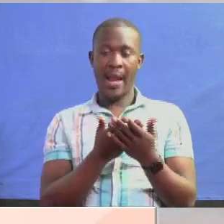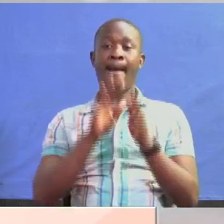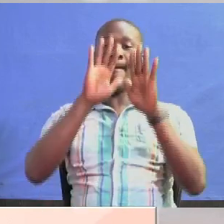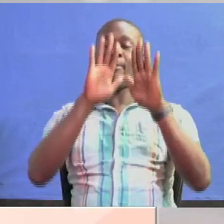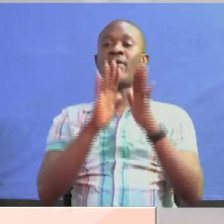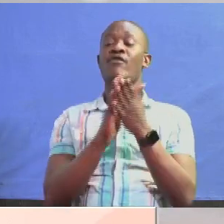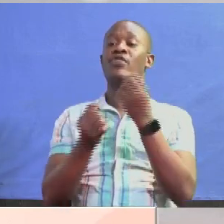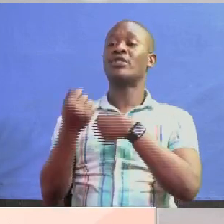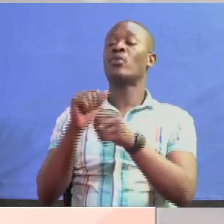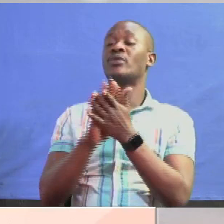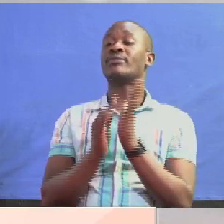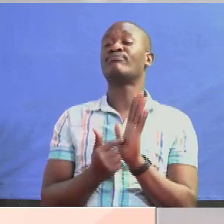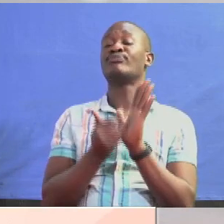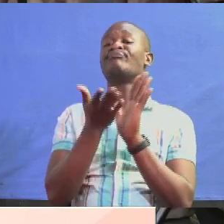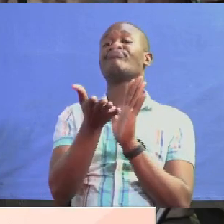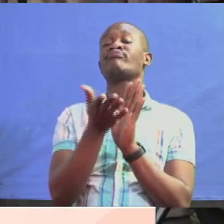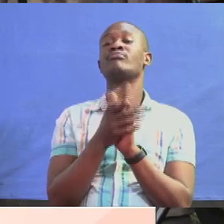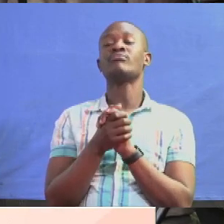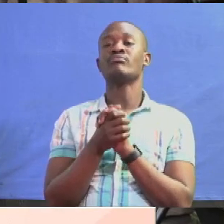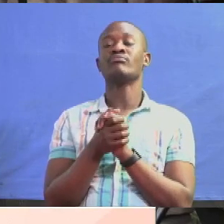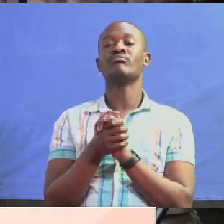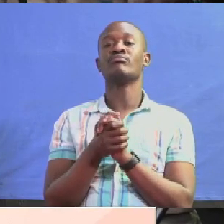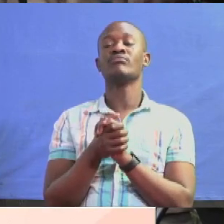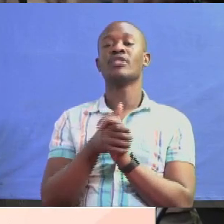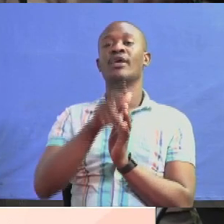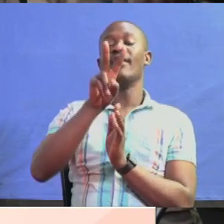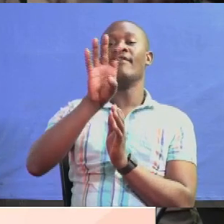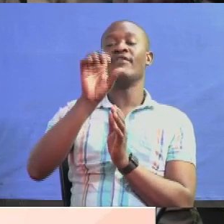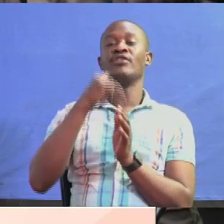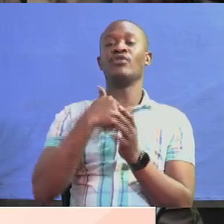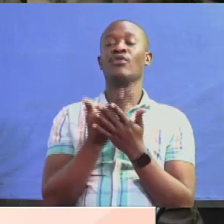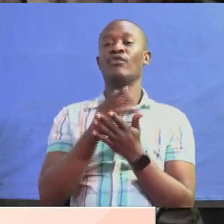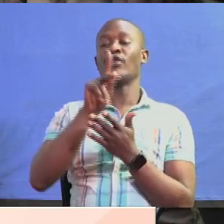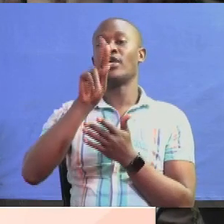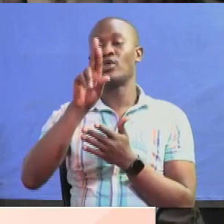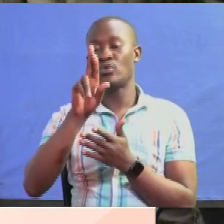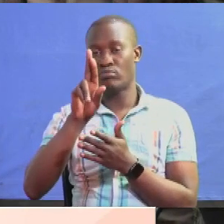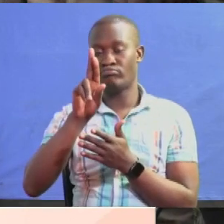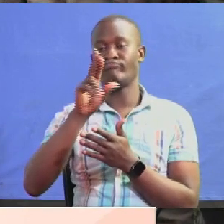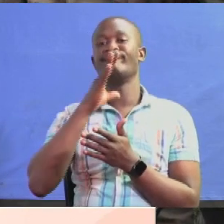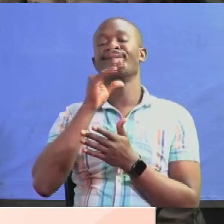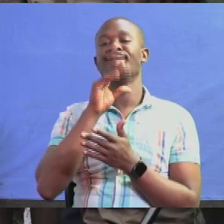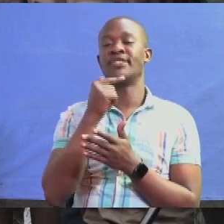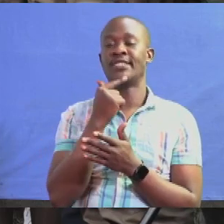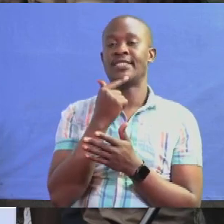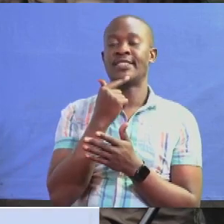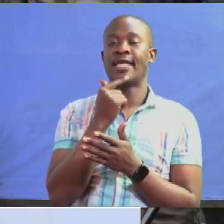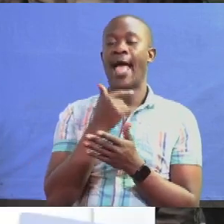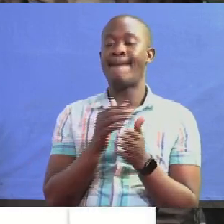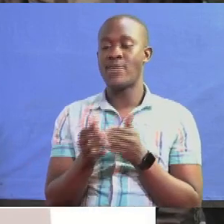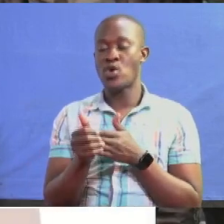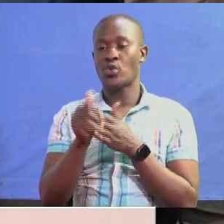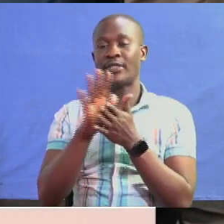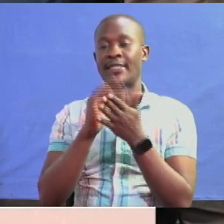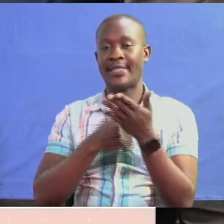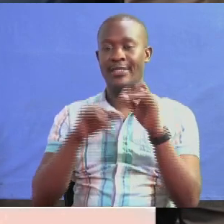hili ukisisitizwa. Makamu chancellor wa chuo kikuu cha Kenyatta Professor Paul Wainaina ameongoza